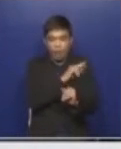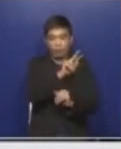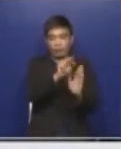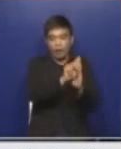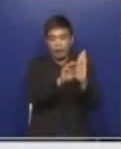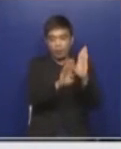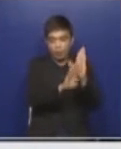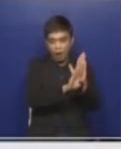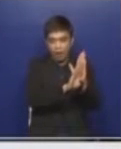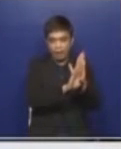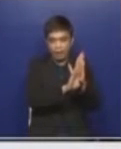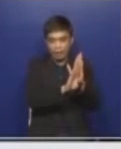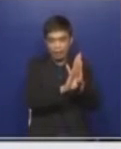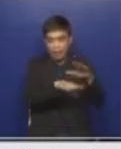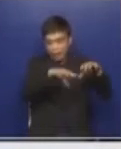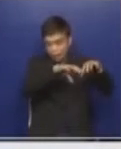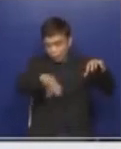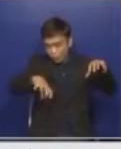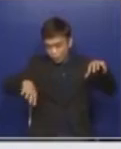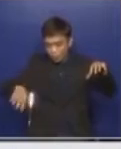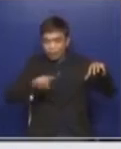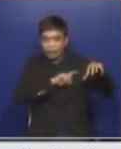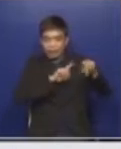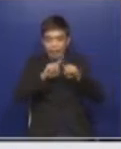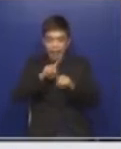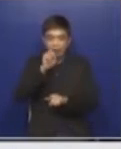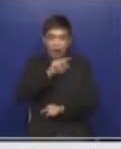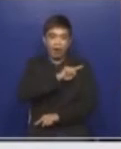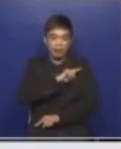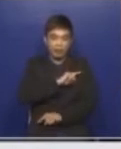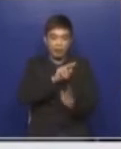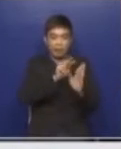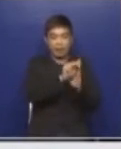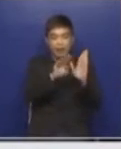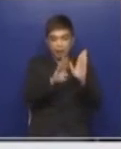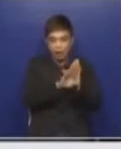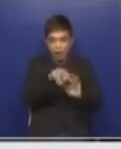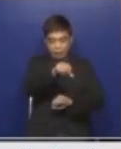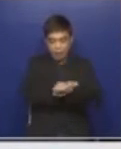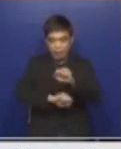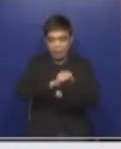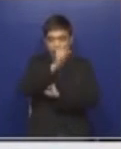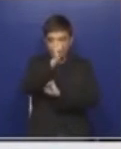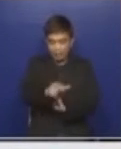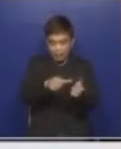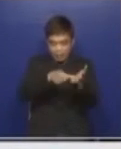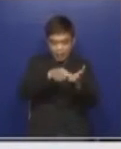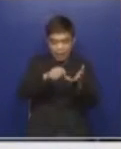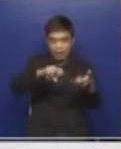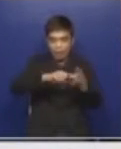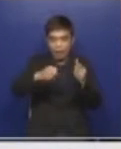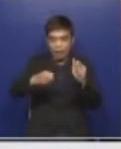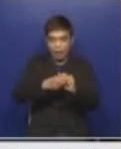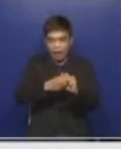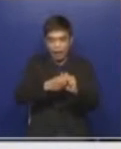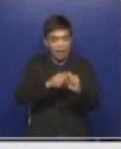วยงานที่รองรับก็จะทำเฉพาะเรื่องนโยบายเท่านั้นไม่มีผลต่อการปฏิบัติในการแก้ไขปัญหา